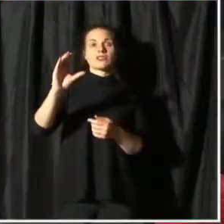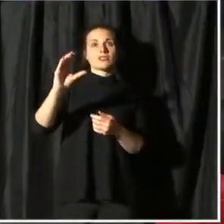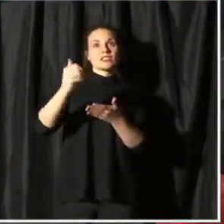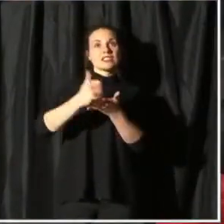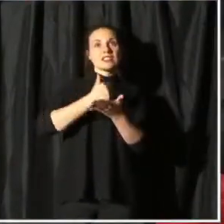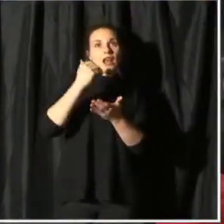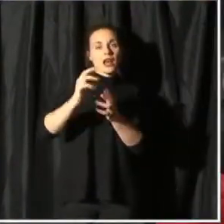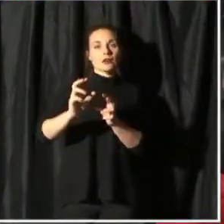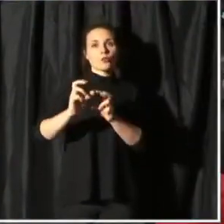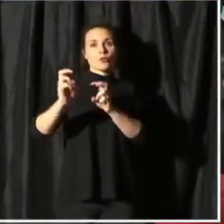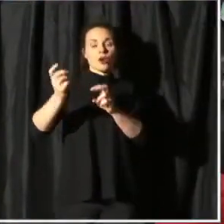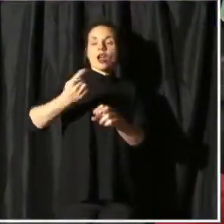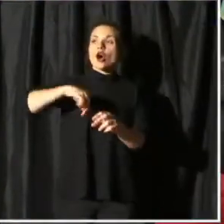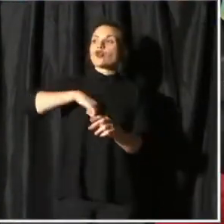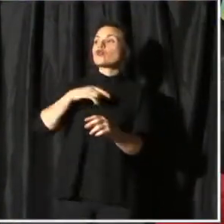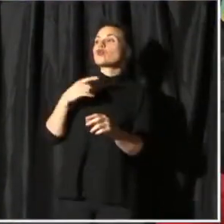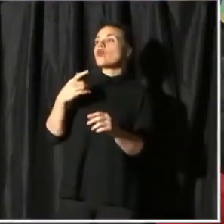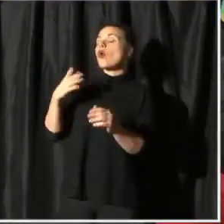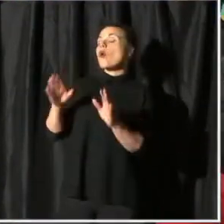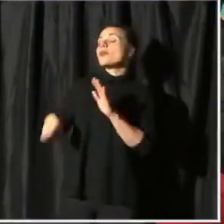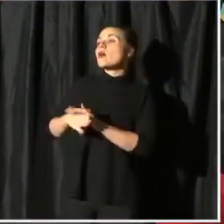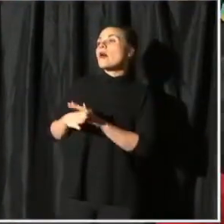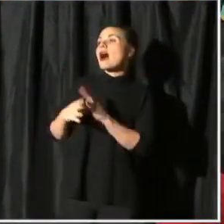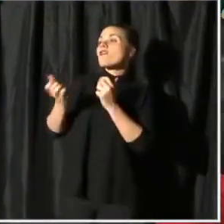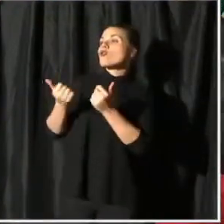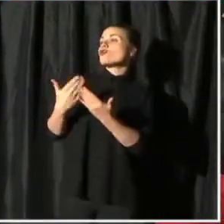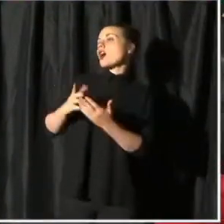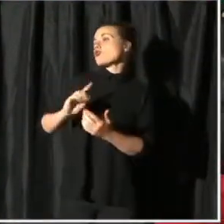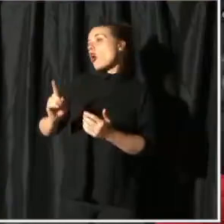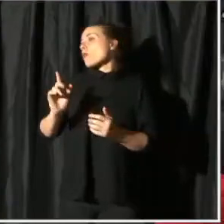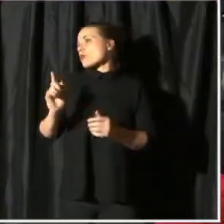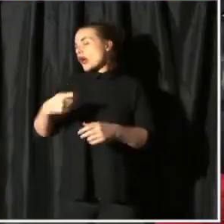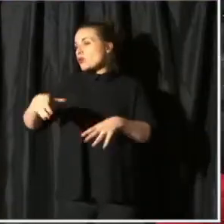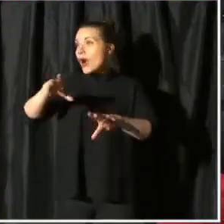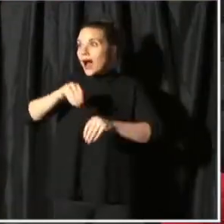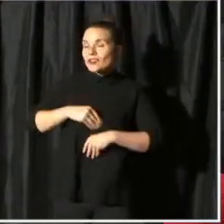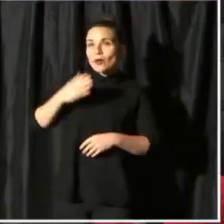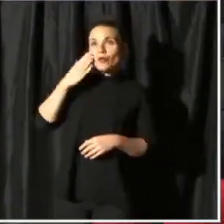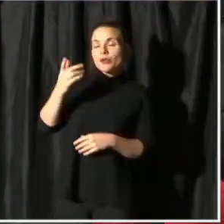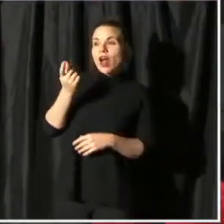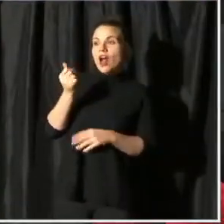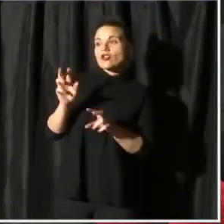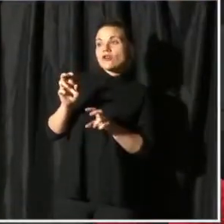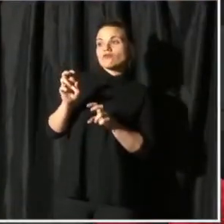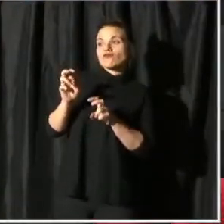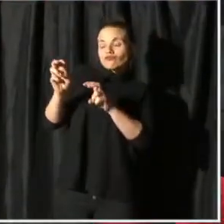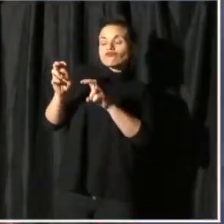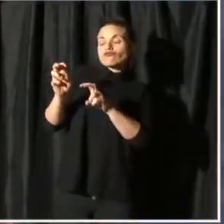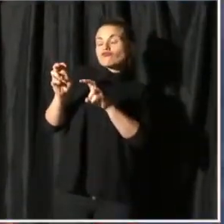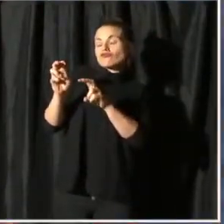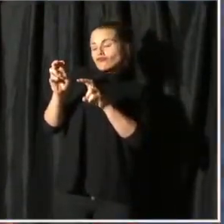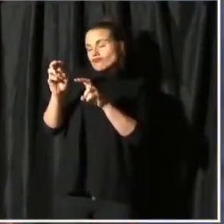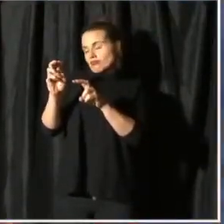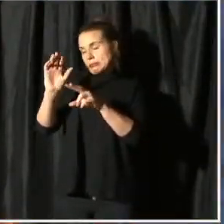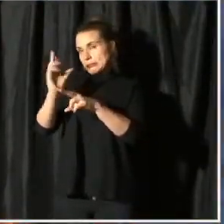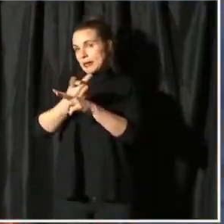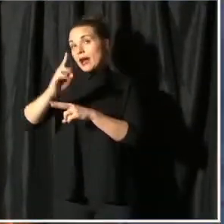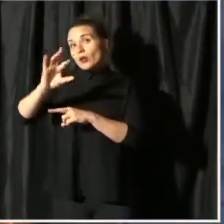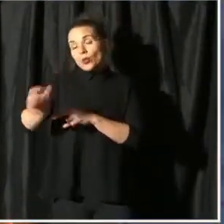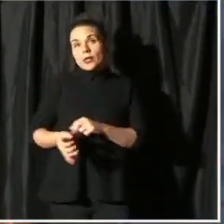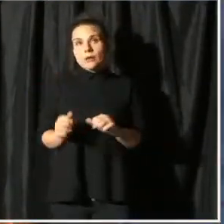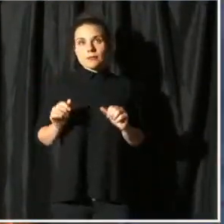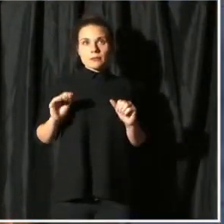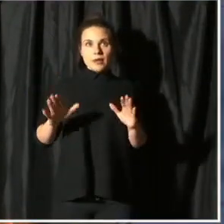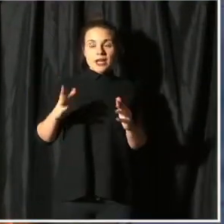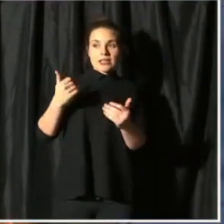plus évidemment on crache pas on gâche pas dessus un d'avoir un petit peu de beurre dans les épinards à la fin du mois c'est toujours un plus néanmoins